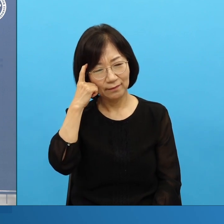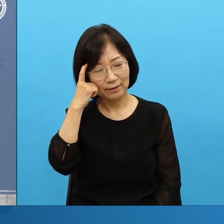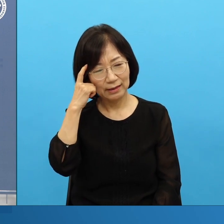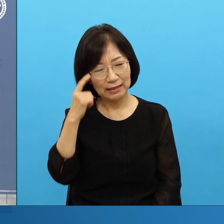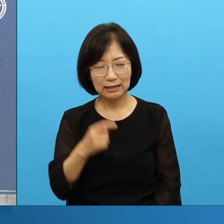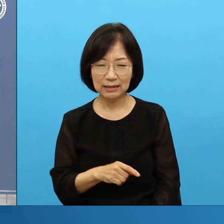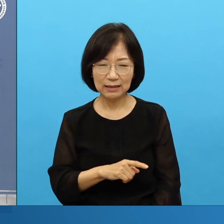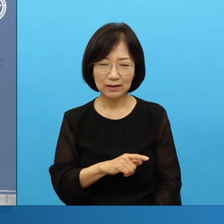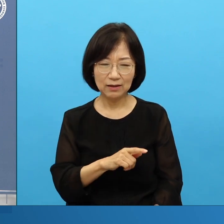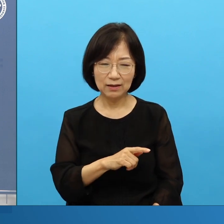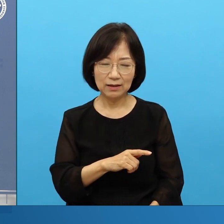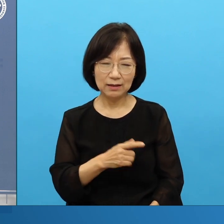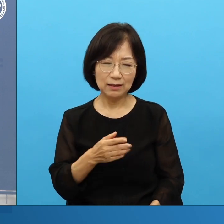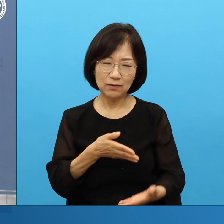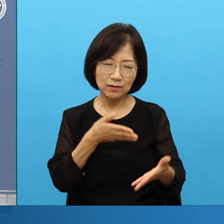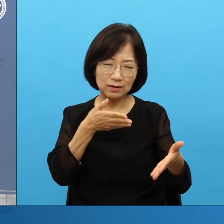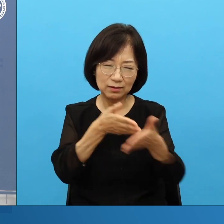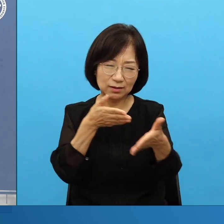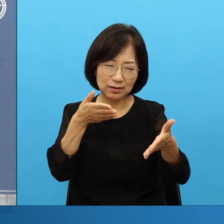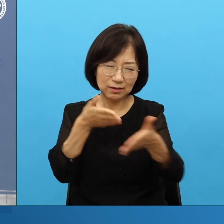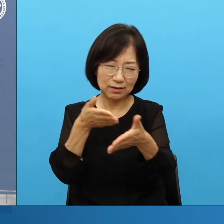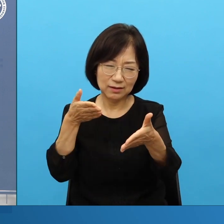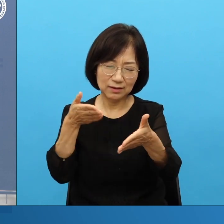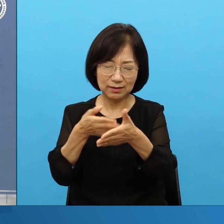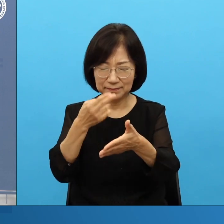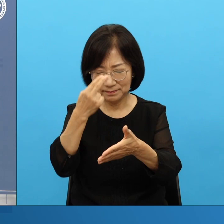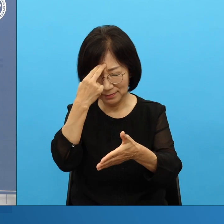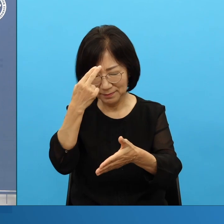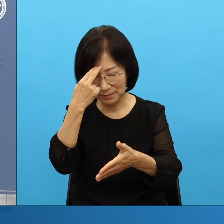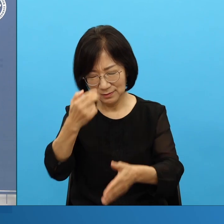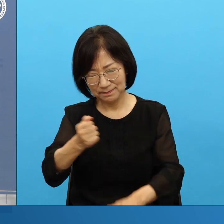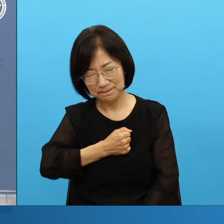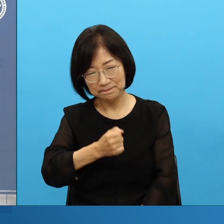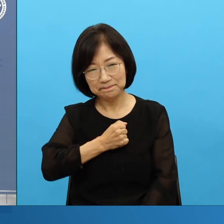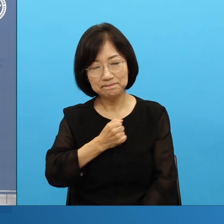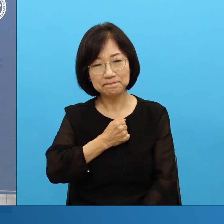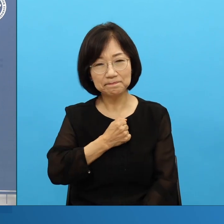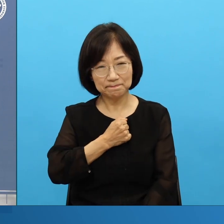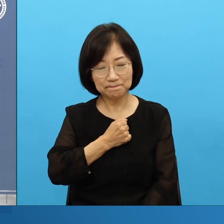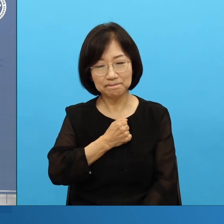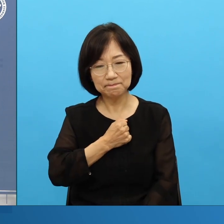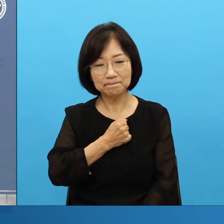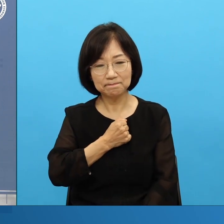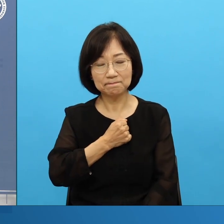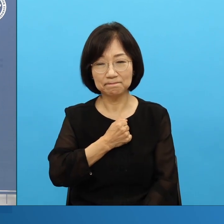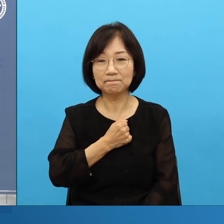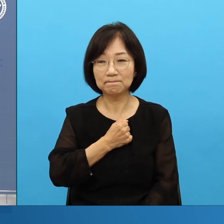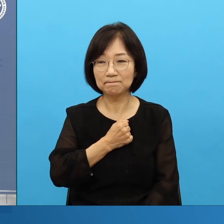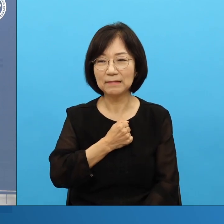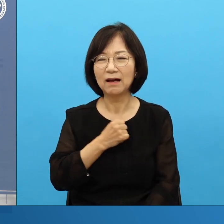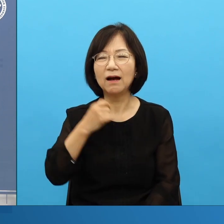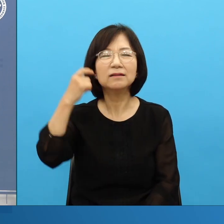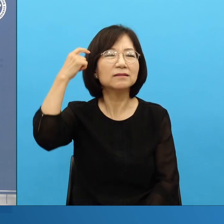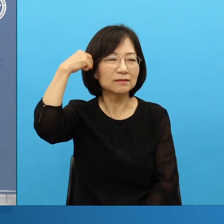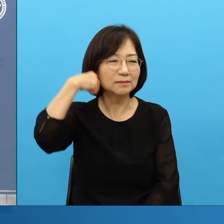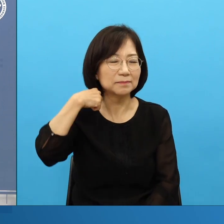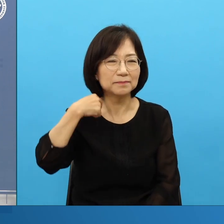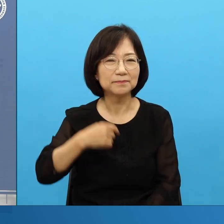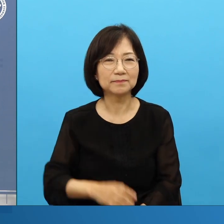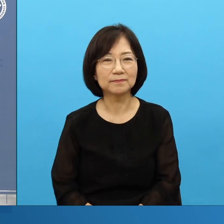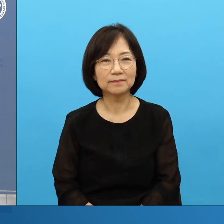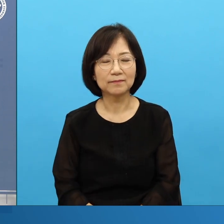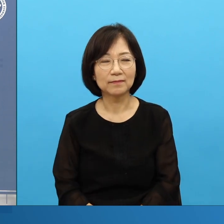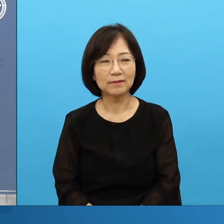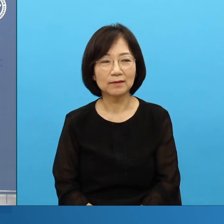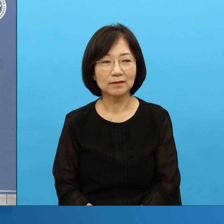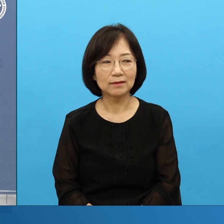didn't speak of it at the moment, but I knew that it wasn't working for me. 자, 그렇다고 안 할 수는 없잖아요. 안 살 수는 없는데 뭐가 내가 잘